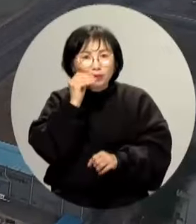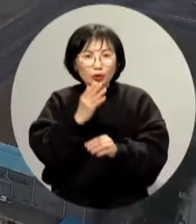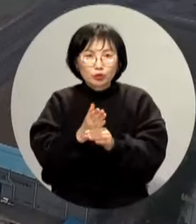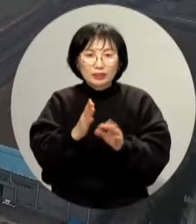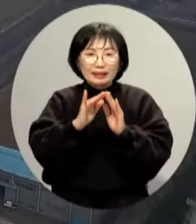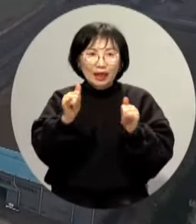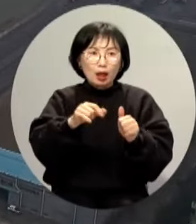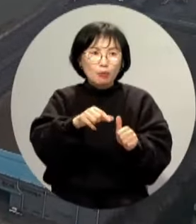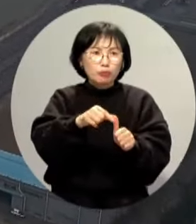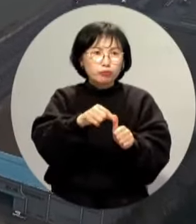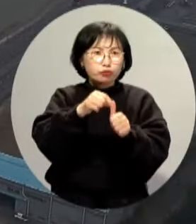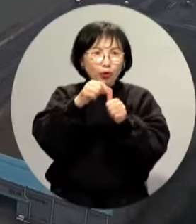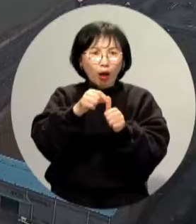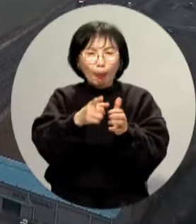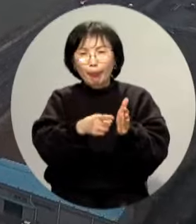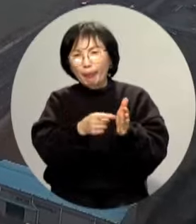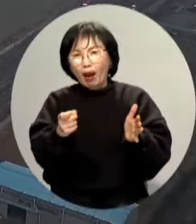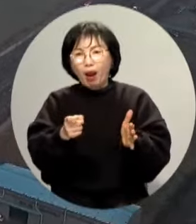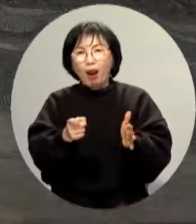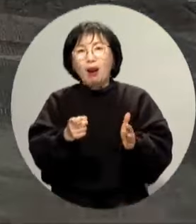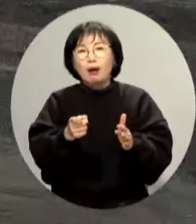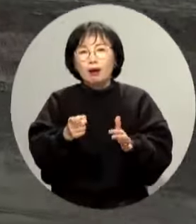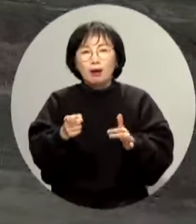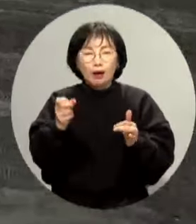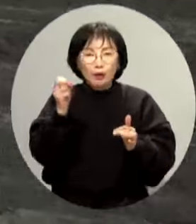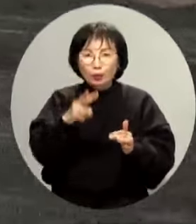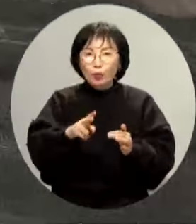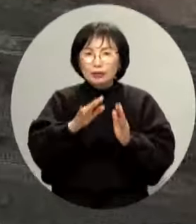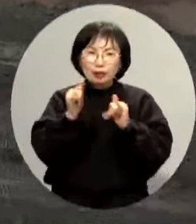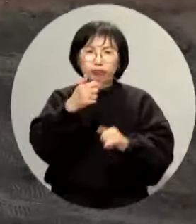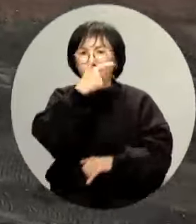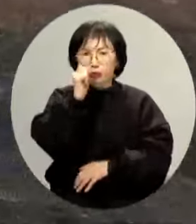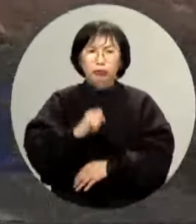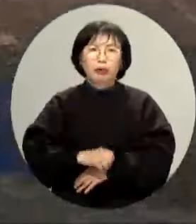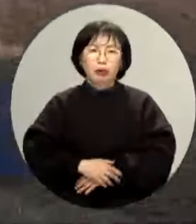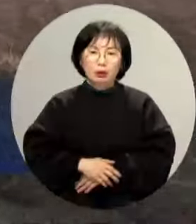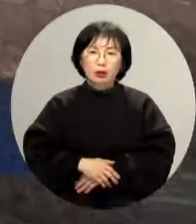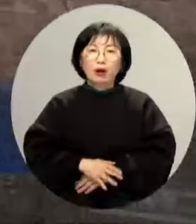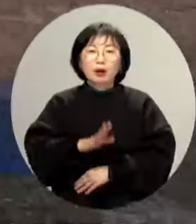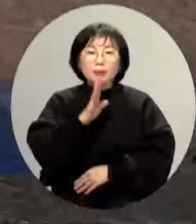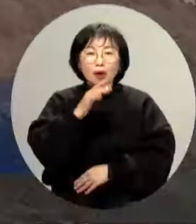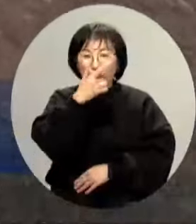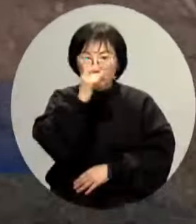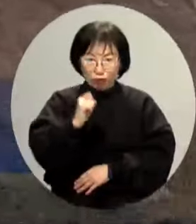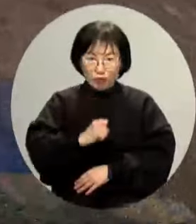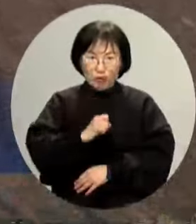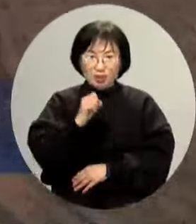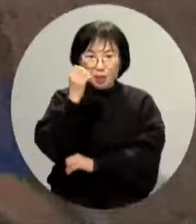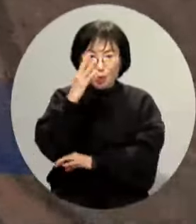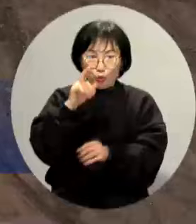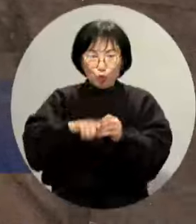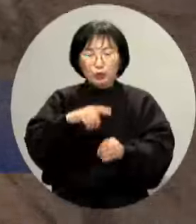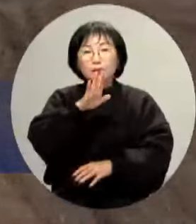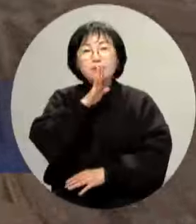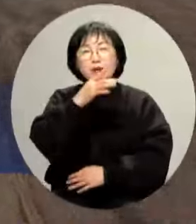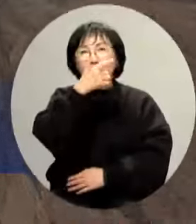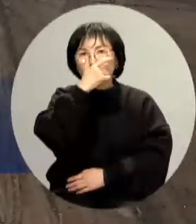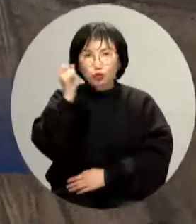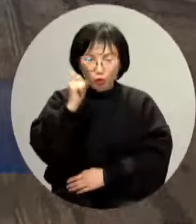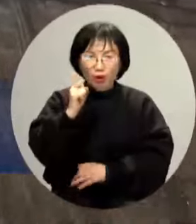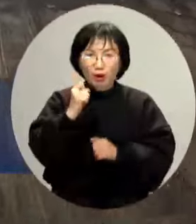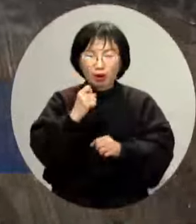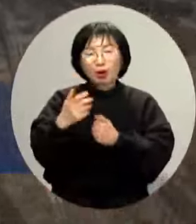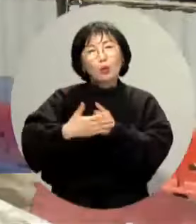인력을 구하기가 쉽지 않기 때문입니다. 부족하죠. 부족할 겁니다. 기본적으로는 부족을 하고 이런